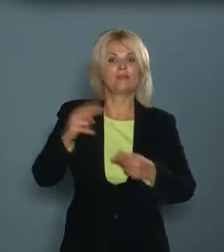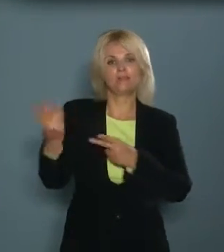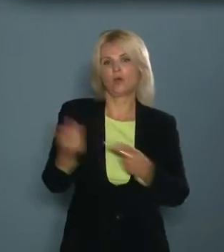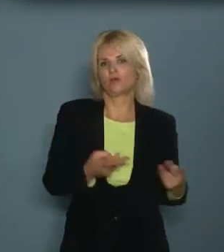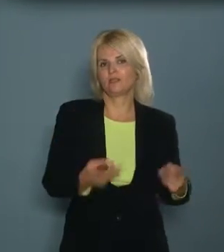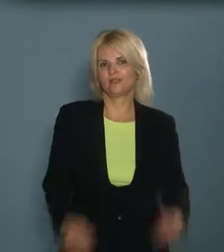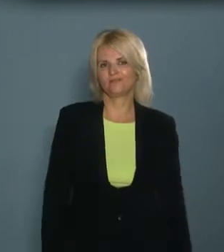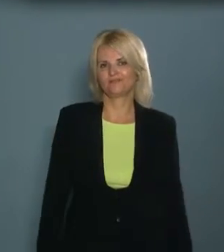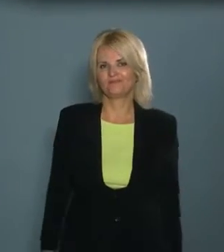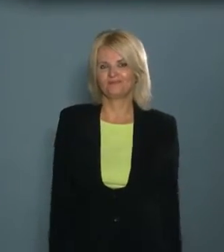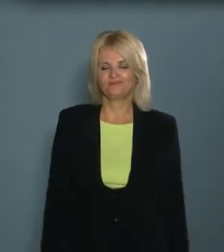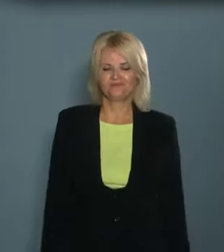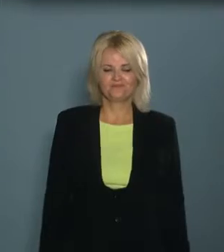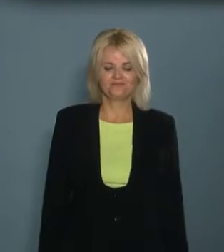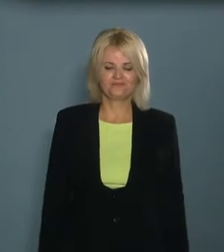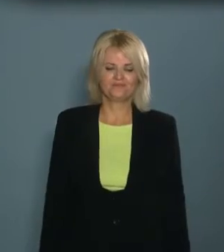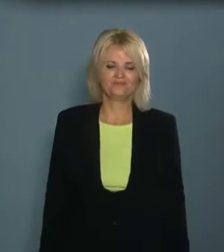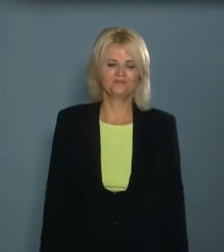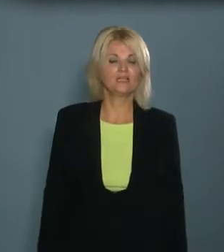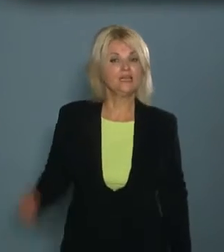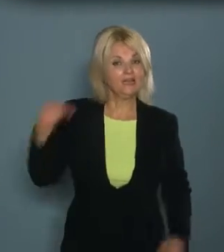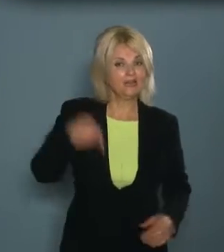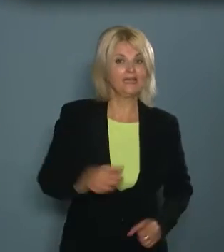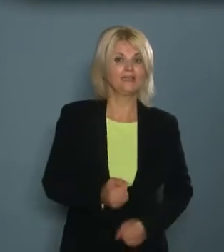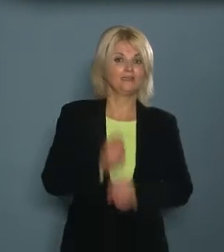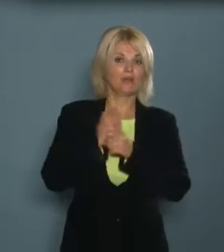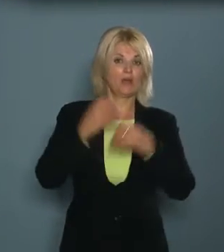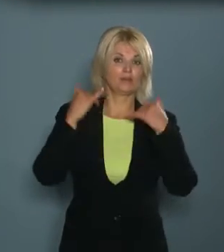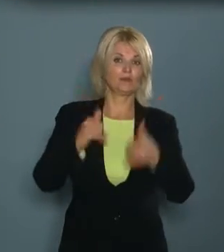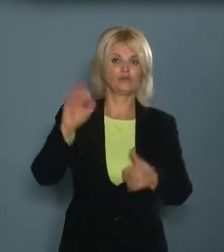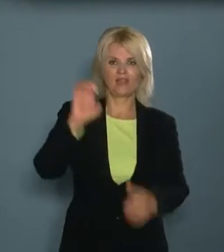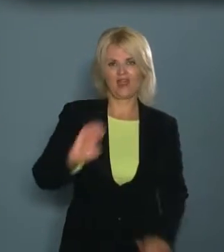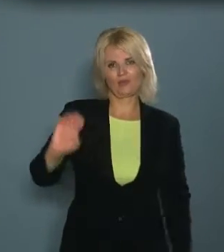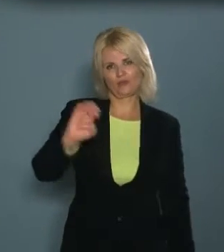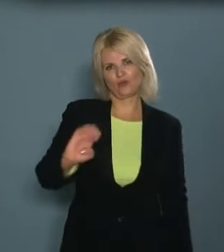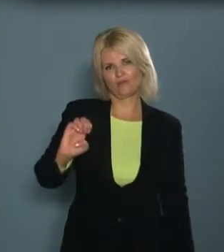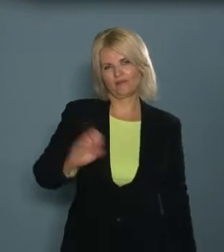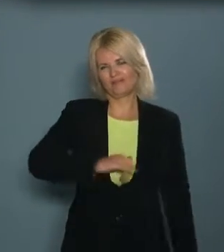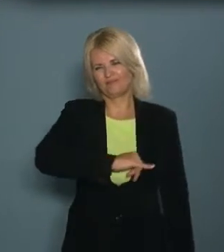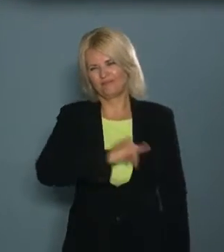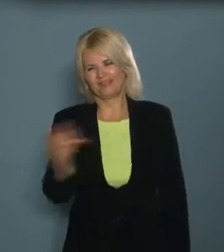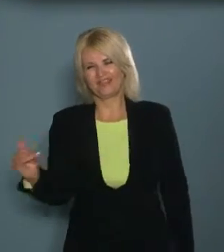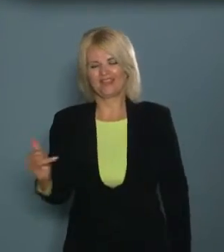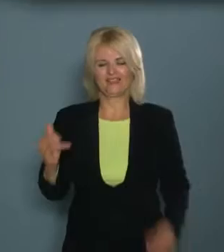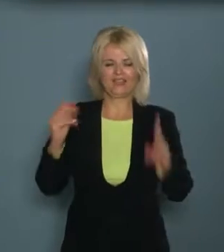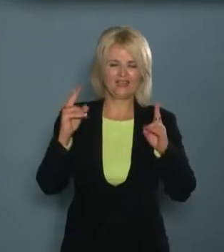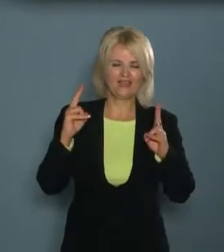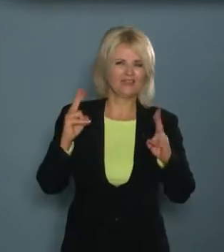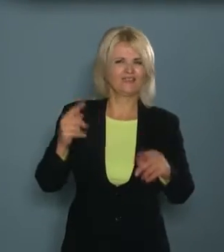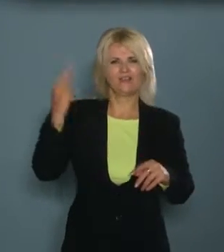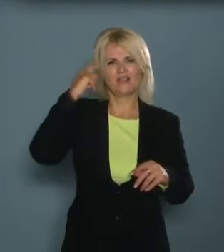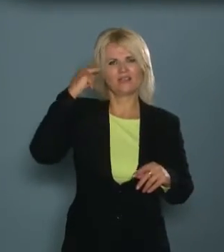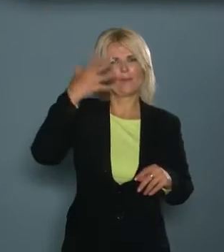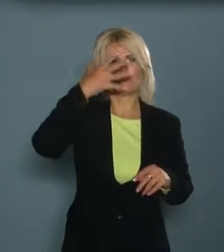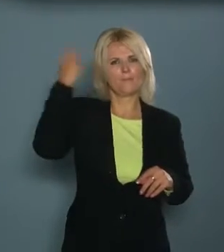Na, hogy világos legyek, itt tart tehát Európa. Mindenkinek komplett elment az